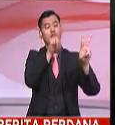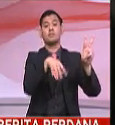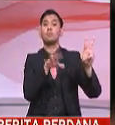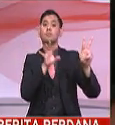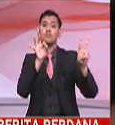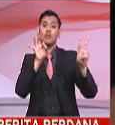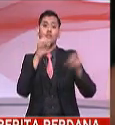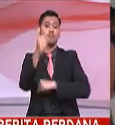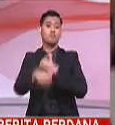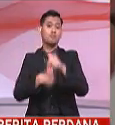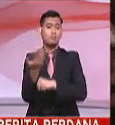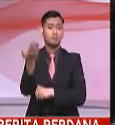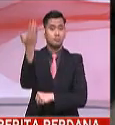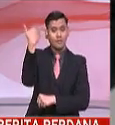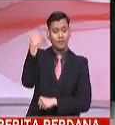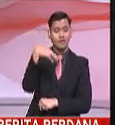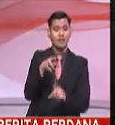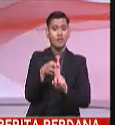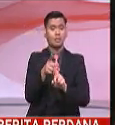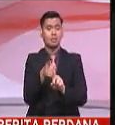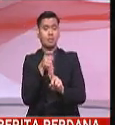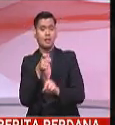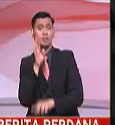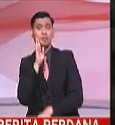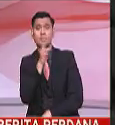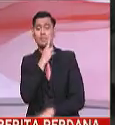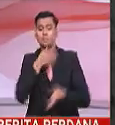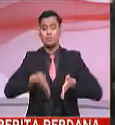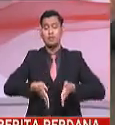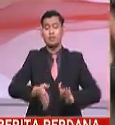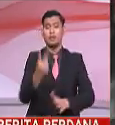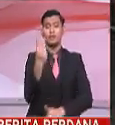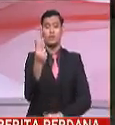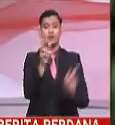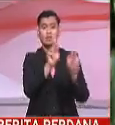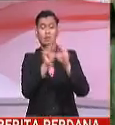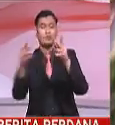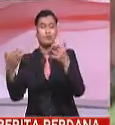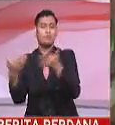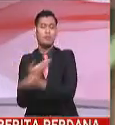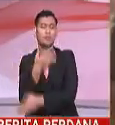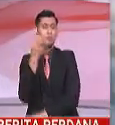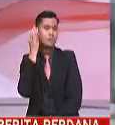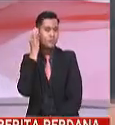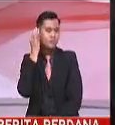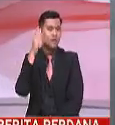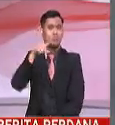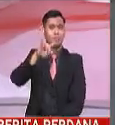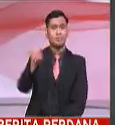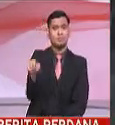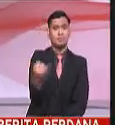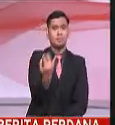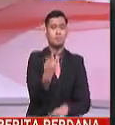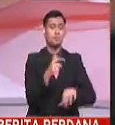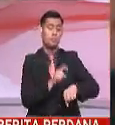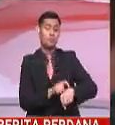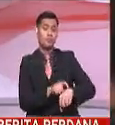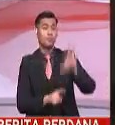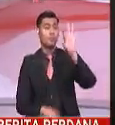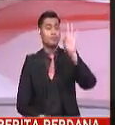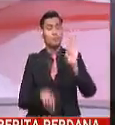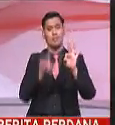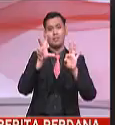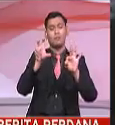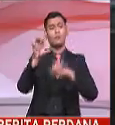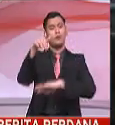lepas di sebuah restoran di Jalan 2 Kampung Baru Subang, Petaling pada pukul 9.30 minit malam.